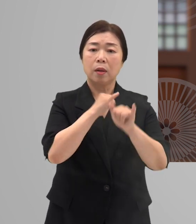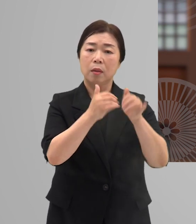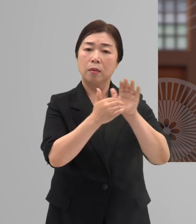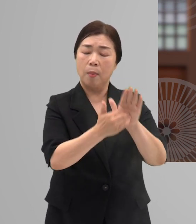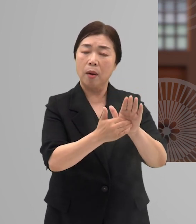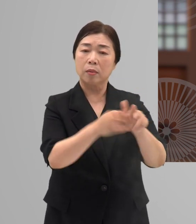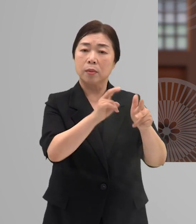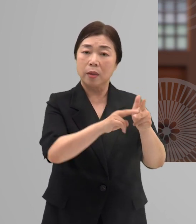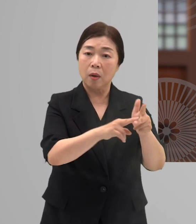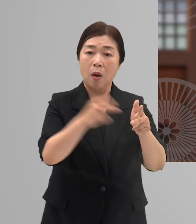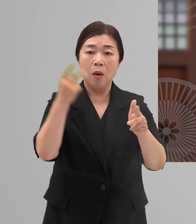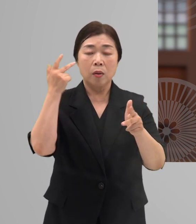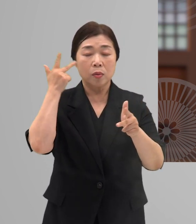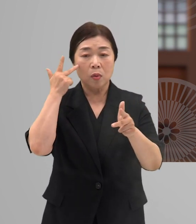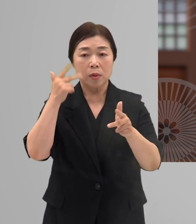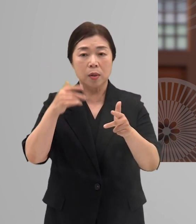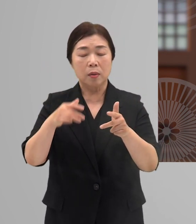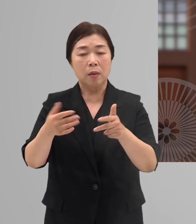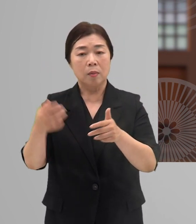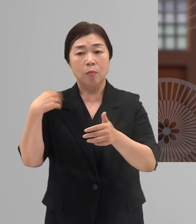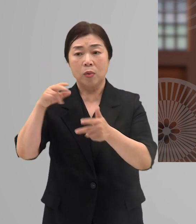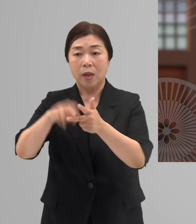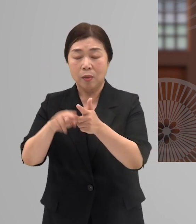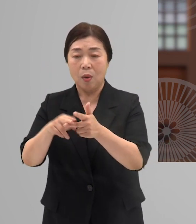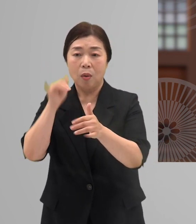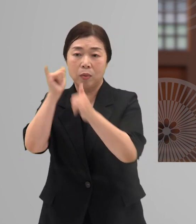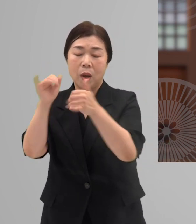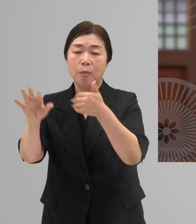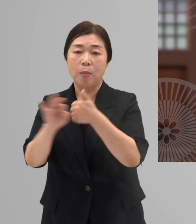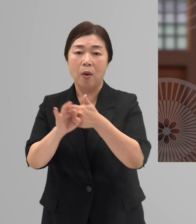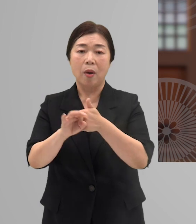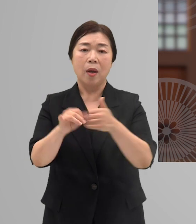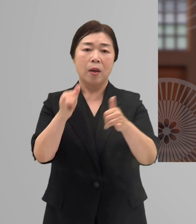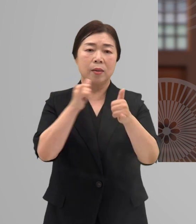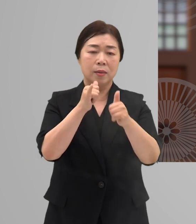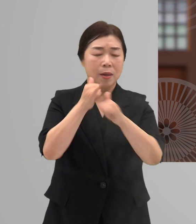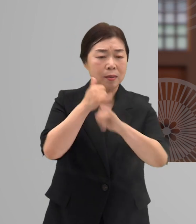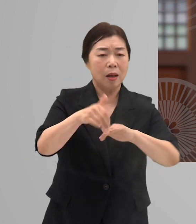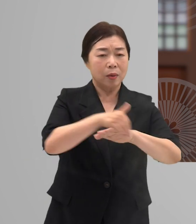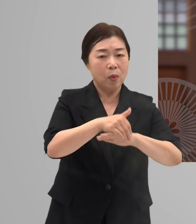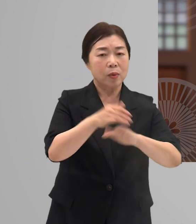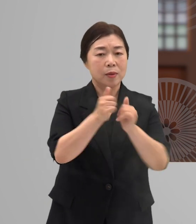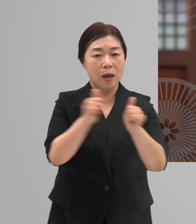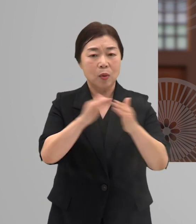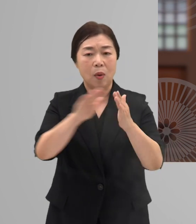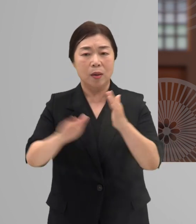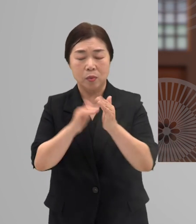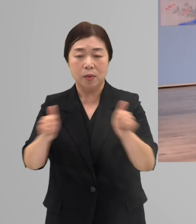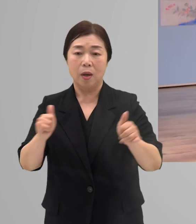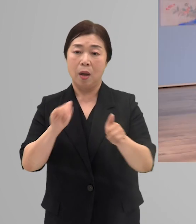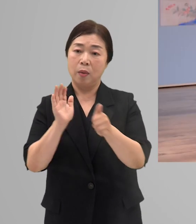자살예방센터나 정신건강복지센터로 문의하면 자살 시도자, 자살 유가족, 지인들이 도움을